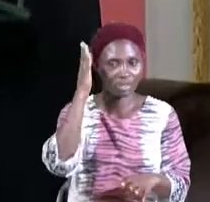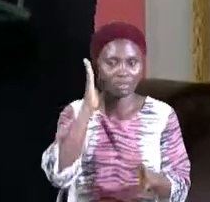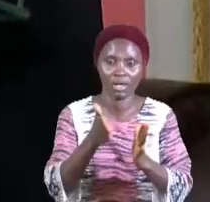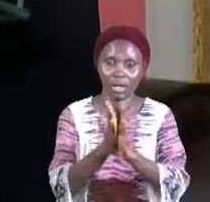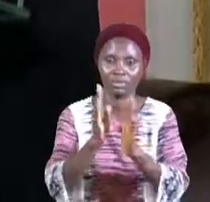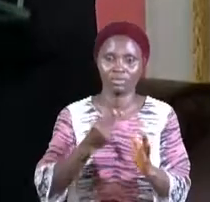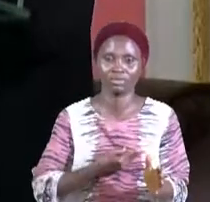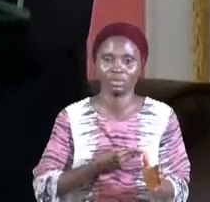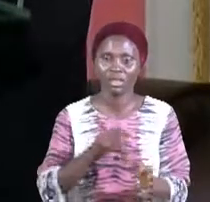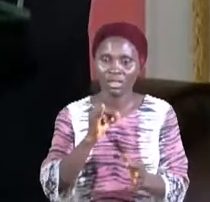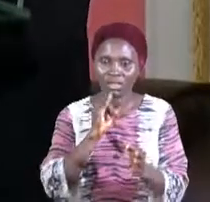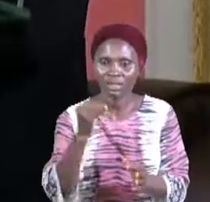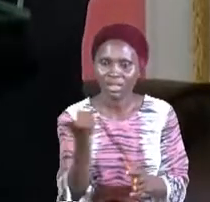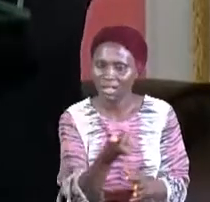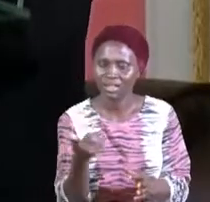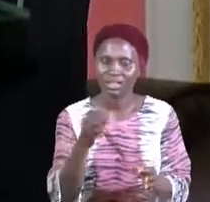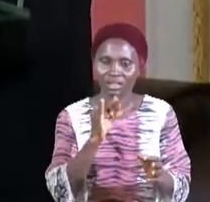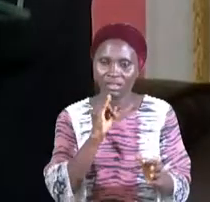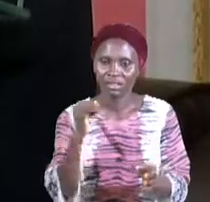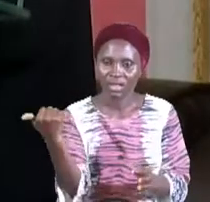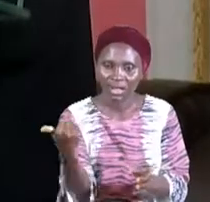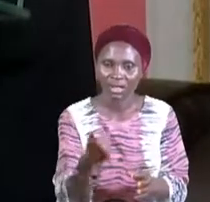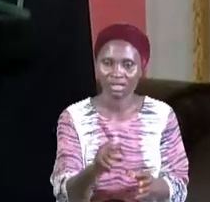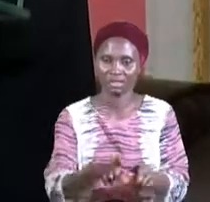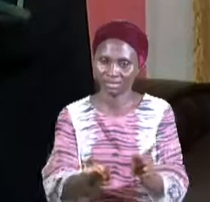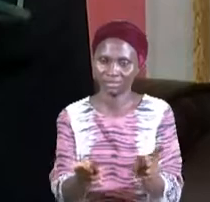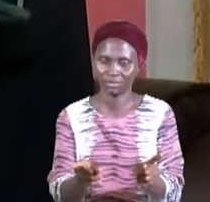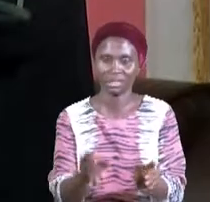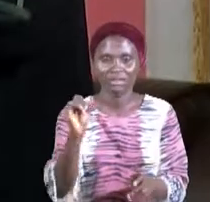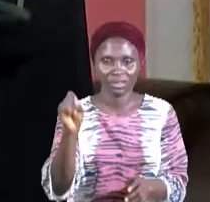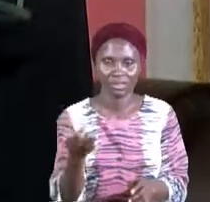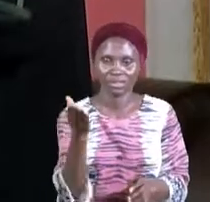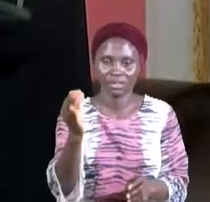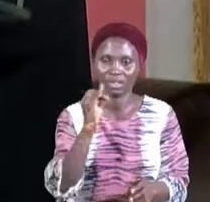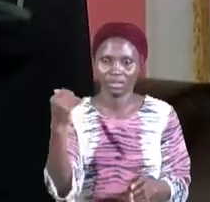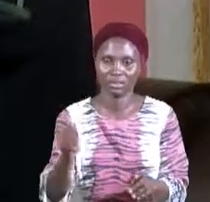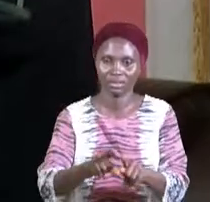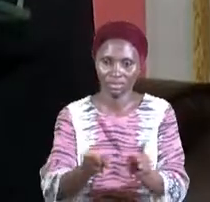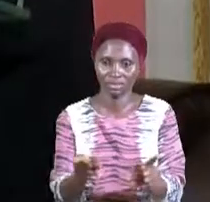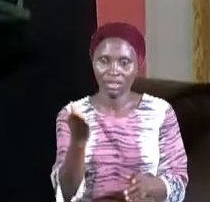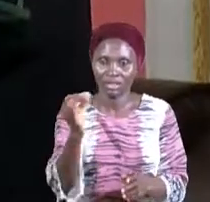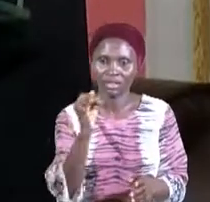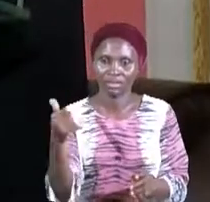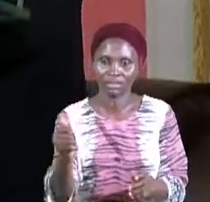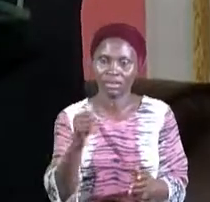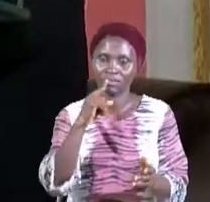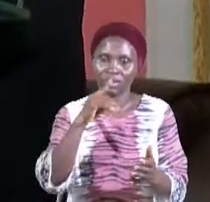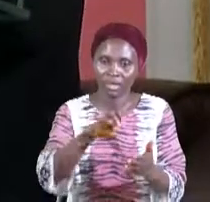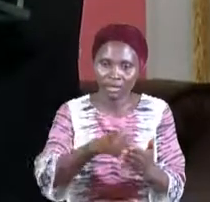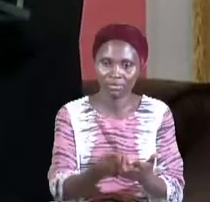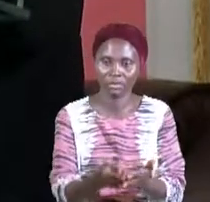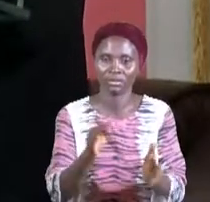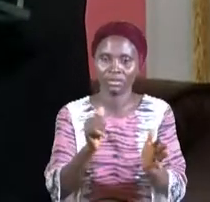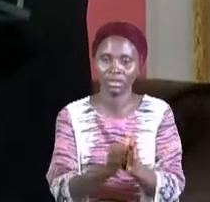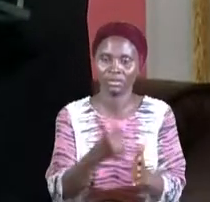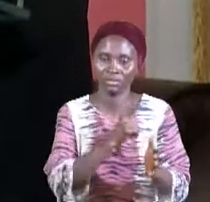demande, est-ce qu'il y a une différence? Oui, il y a une différence. Il y a une évidence que le Seigneur m'a touché, que le Seigneur m'a